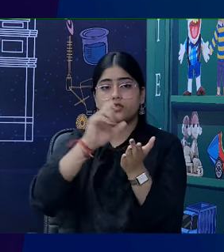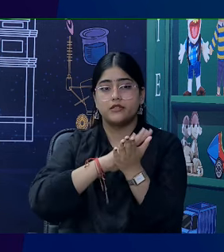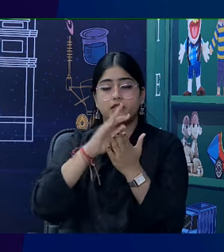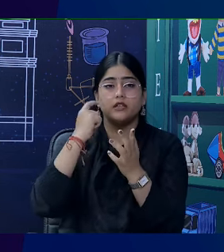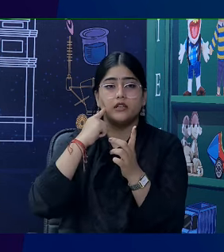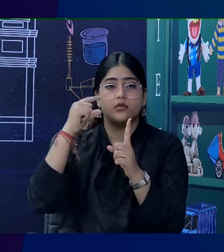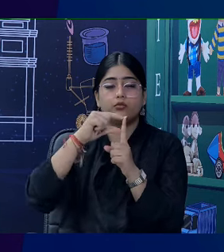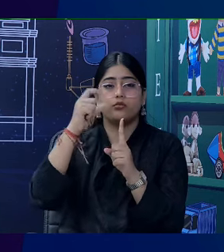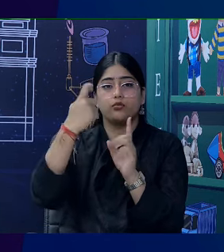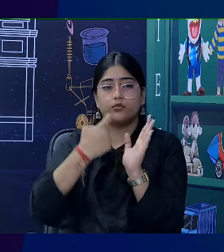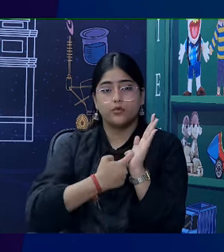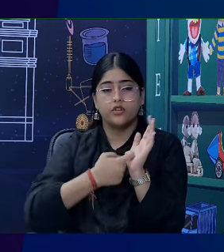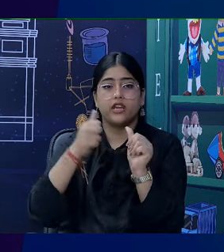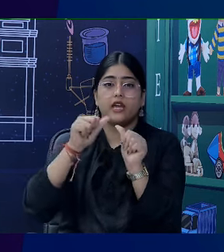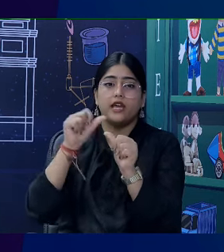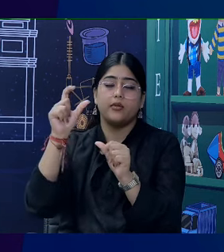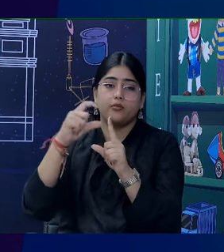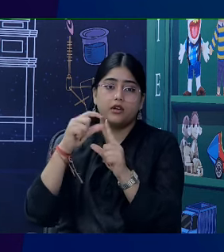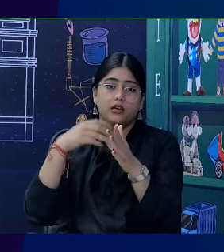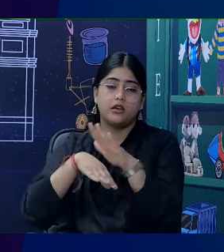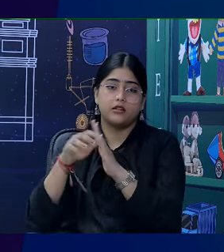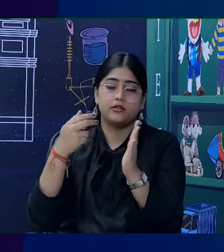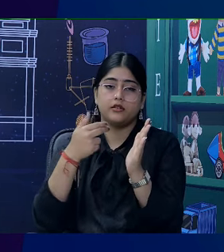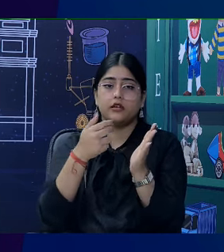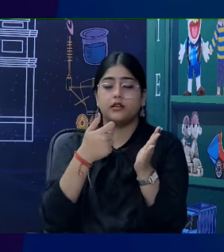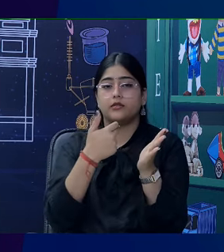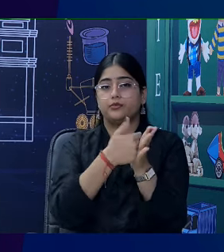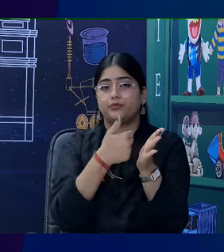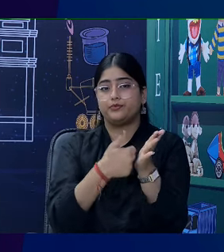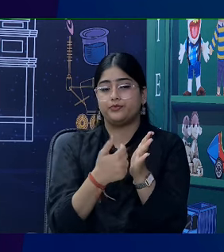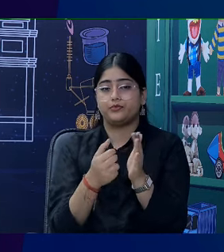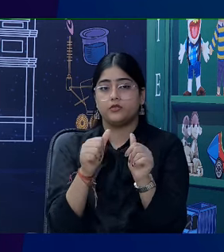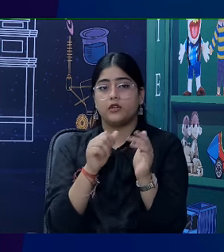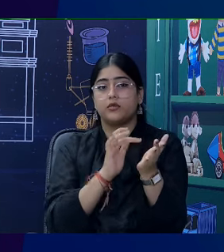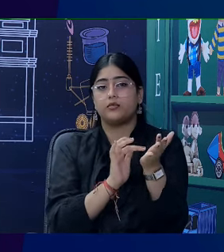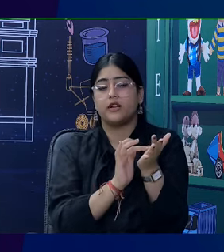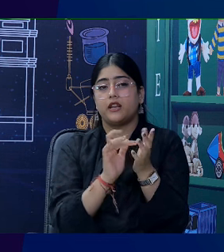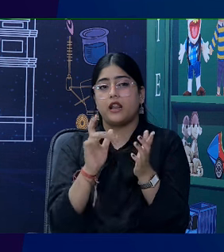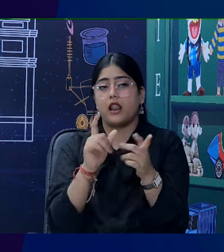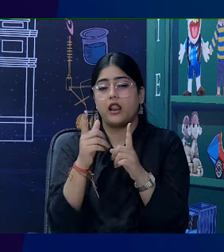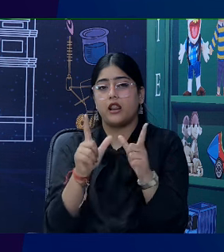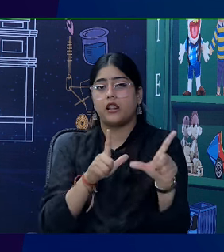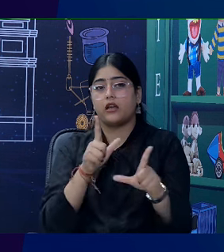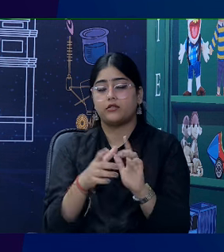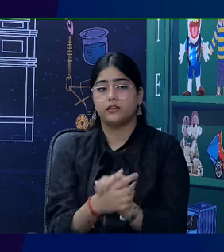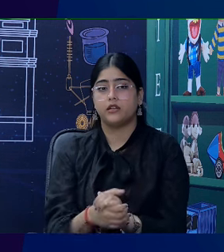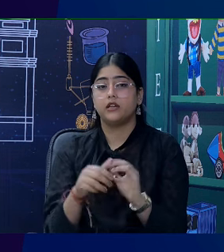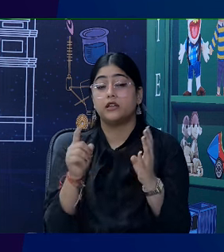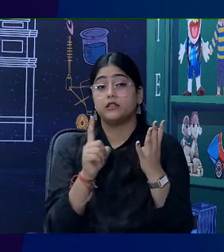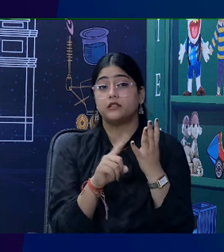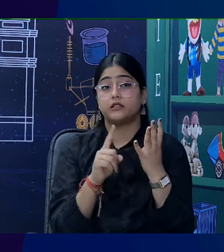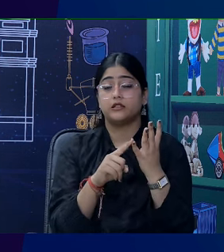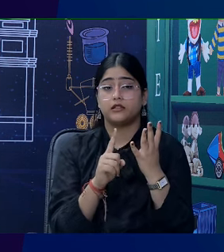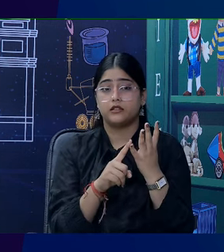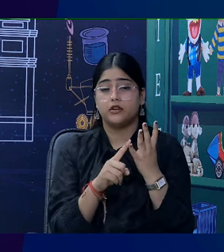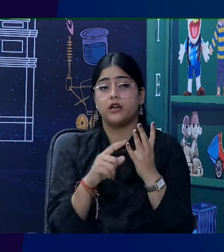ब्रेल में भी और इसको आंध्र प्रदेश भी लिखा गया जी ठीक है इसी तरह से हम और देखें तो ये एक नृत्य जी सबसे इंपोर्टेंट जिसके बारे में बात कर रहे हैं कथक